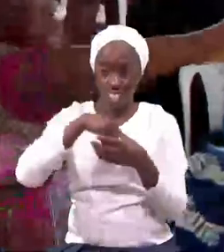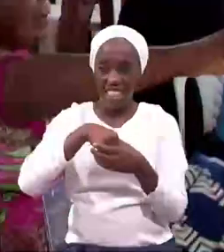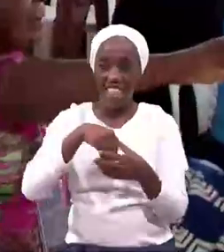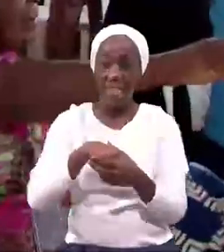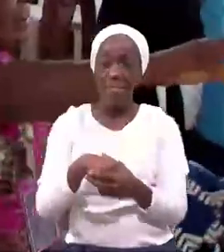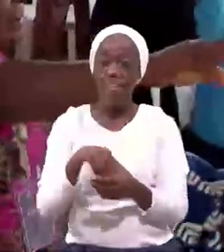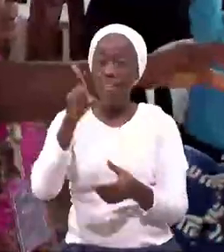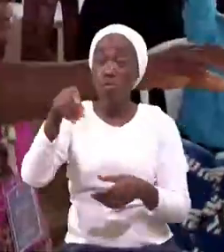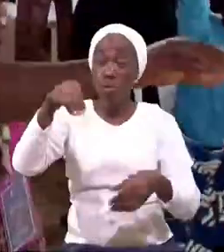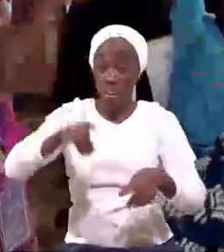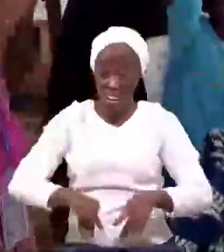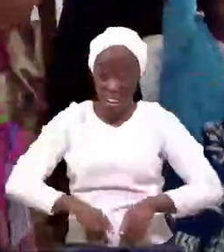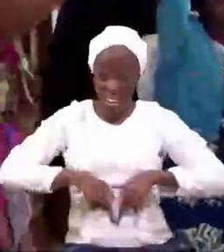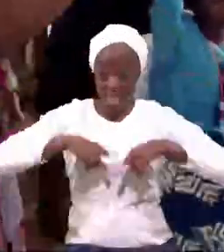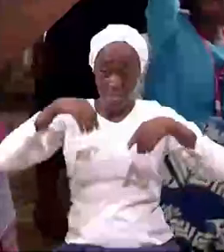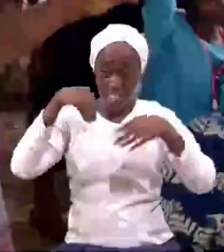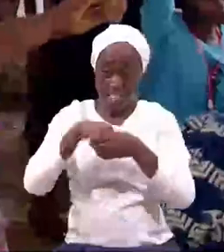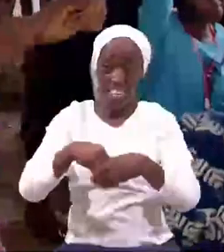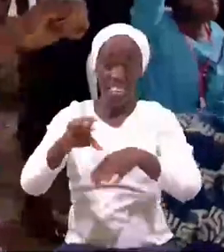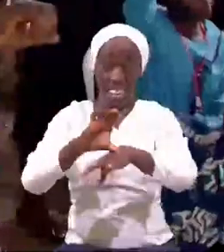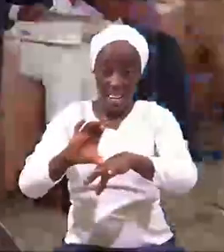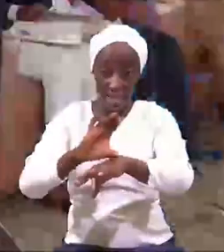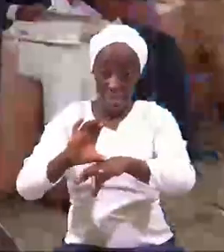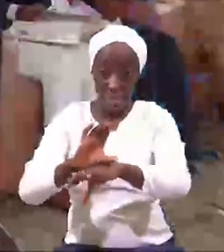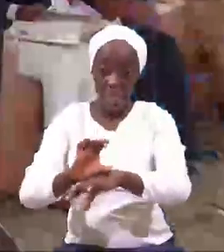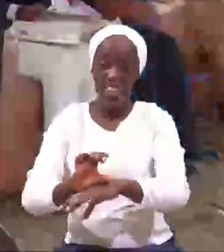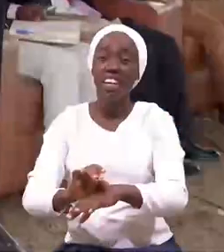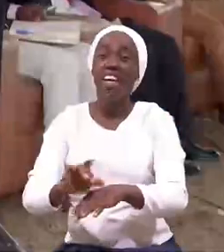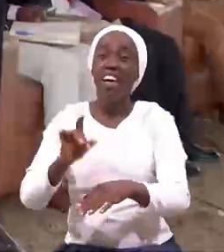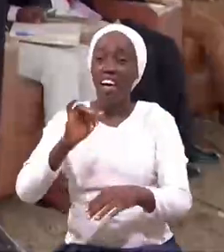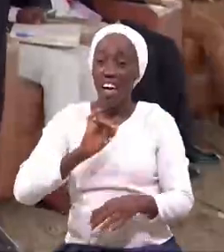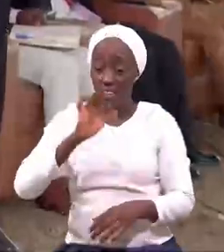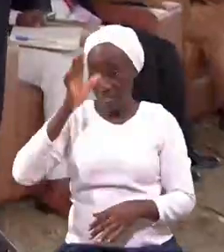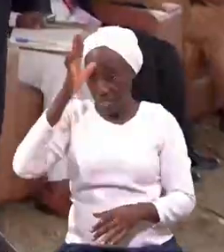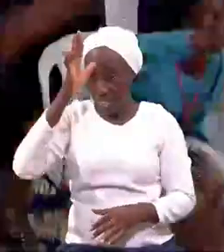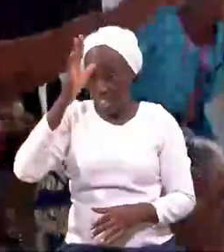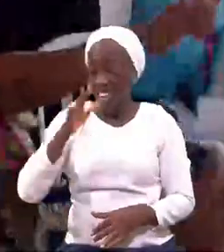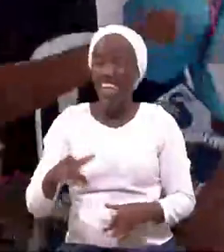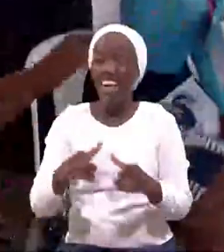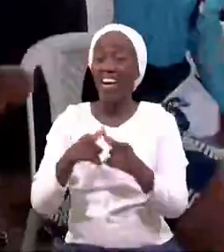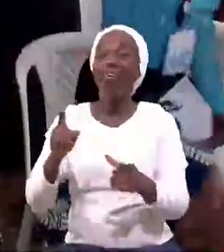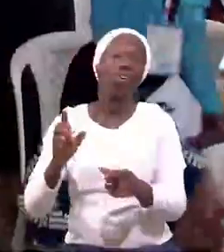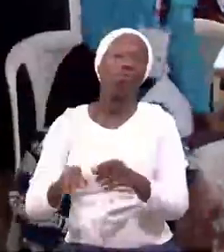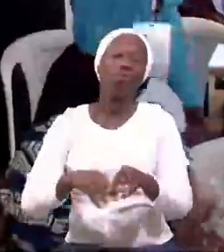vous qui êtes dedans, plus haut, plus loin, plus